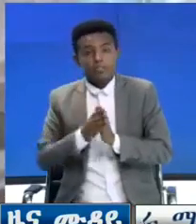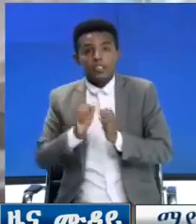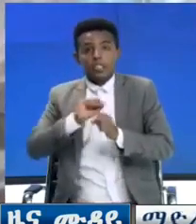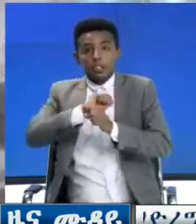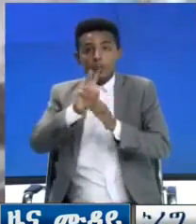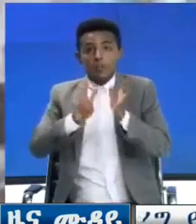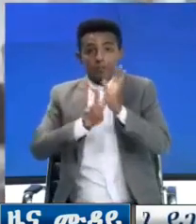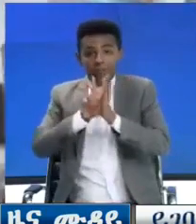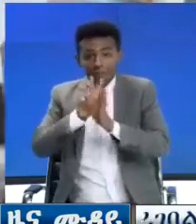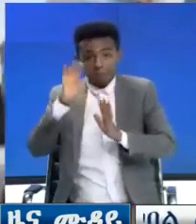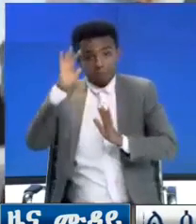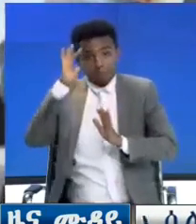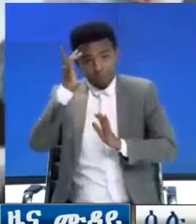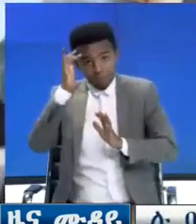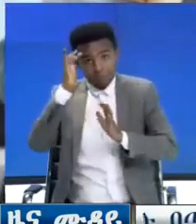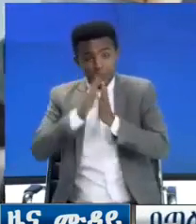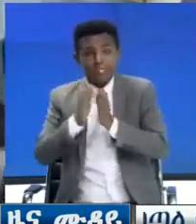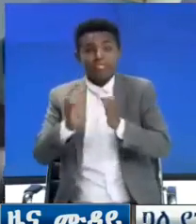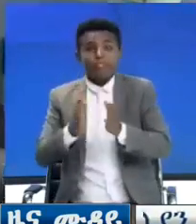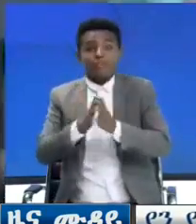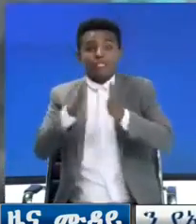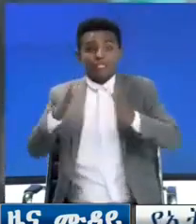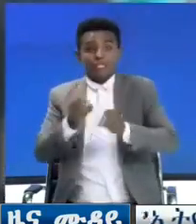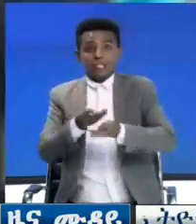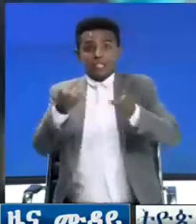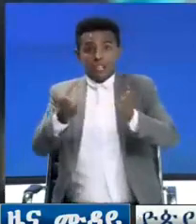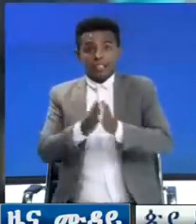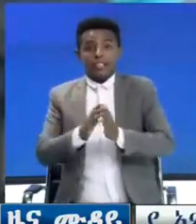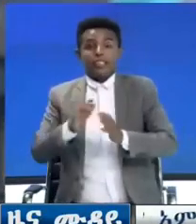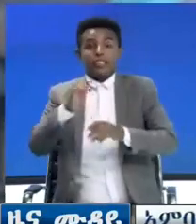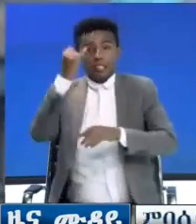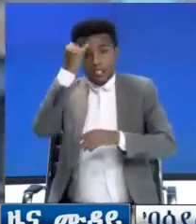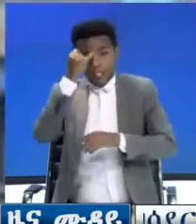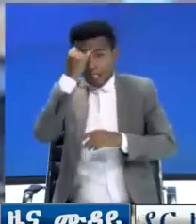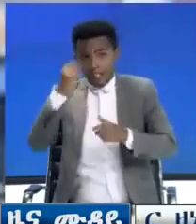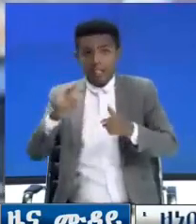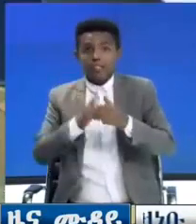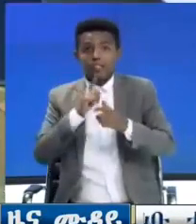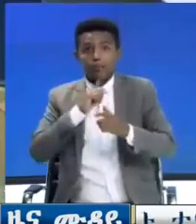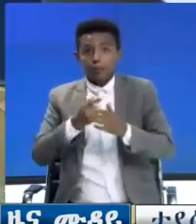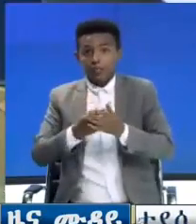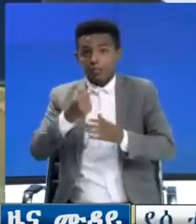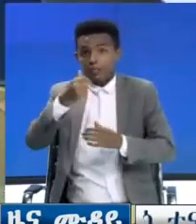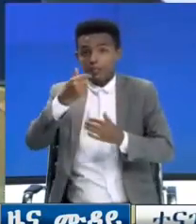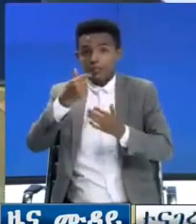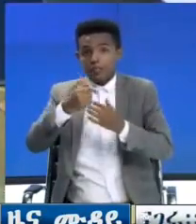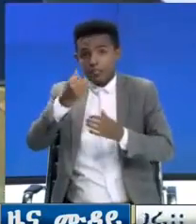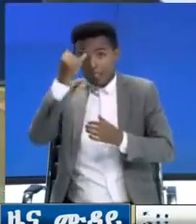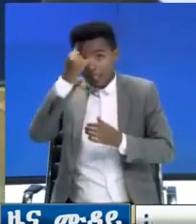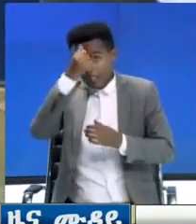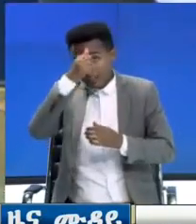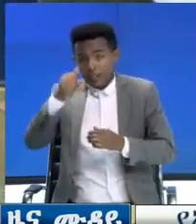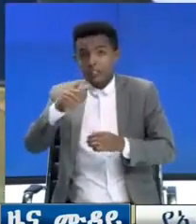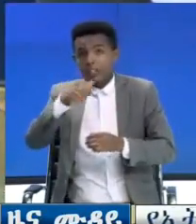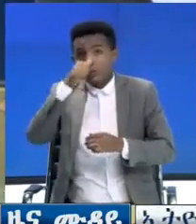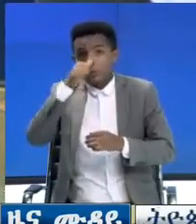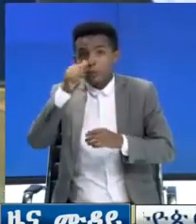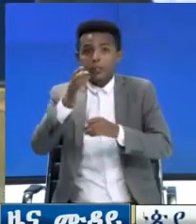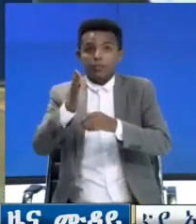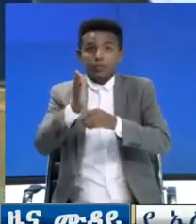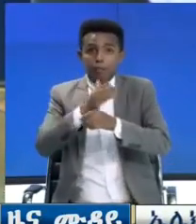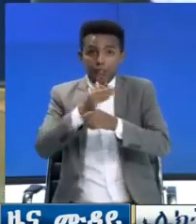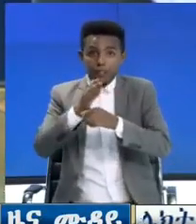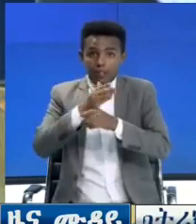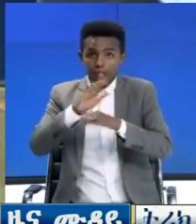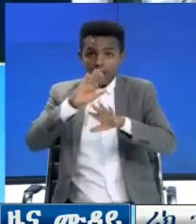የኮሮና ቫይረስ ወረርሽኝ በስፋት ከተሰራጨባቸው ሀገራት መካከል ጣሊያን አንዷ ናት። በጣሊያን የኢትዮጵያ አምባሳደር ዘነቡ ታደሰ ከአማራ ቴሌቪዥን ጋር በስካይፕ